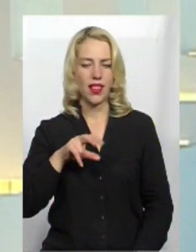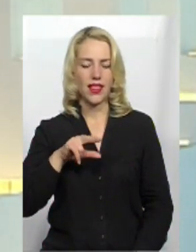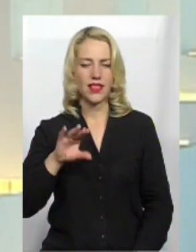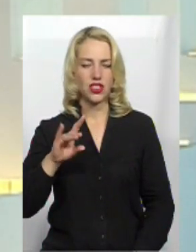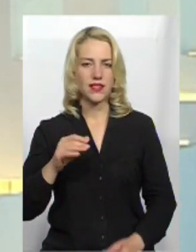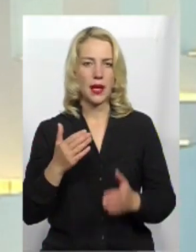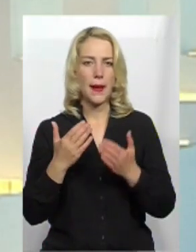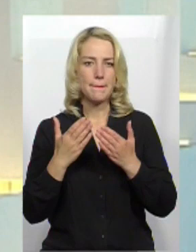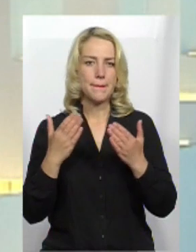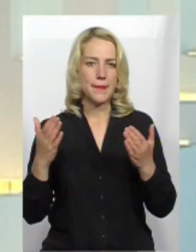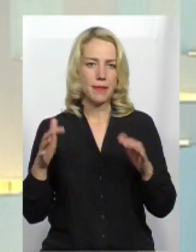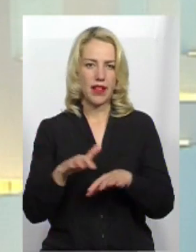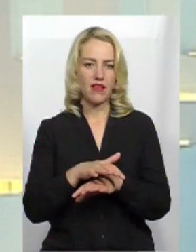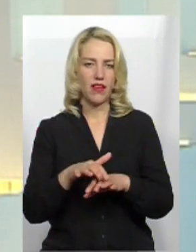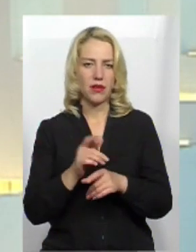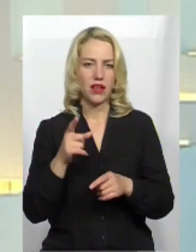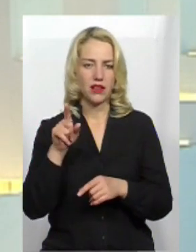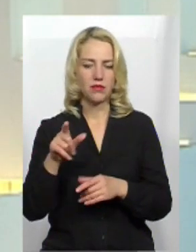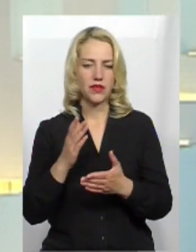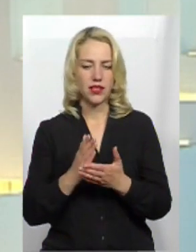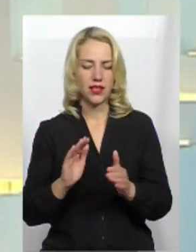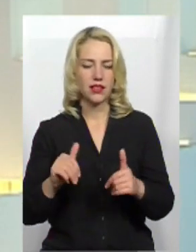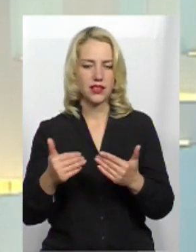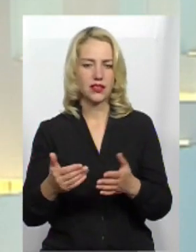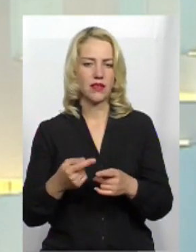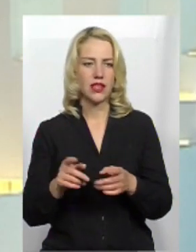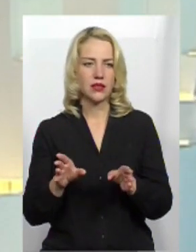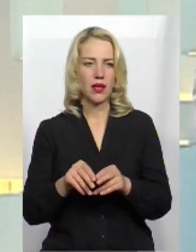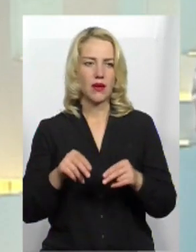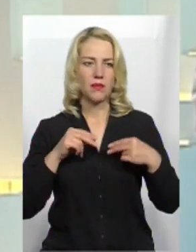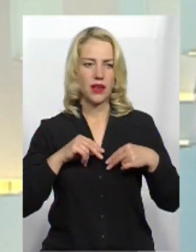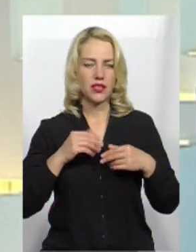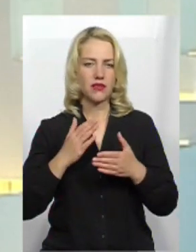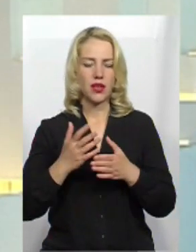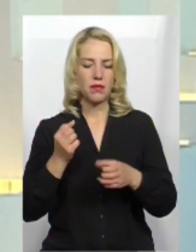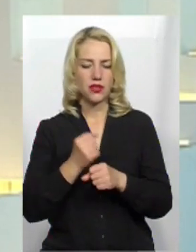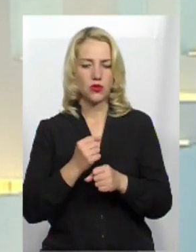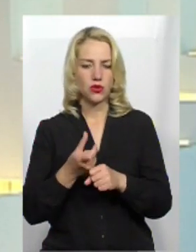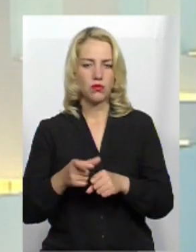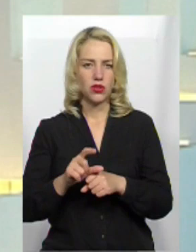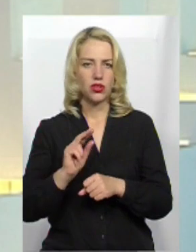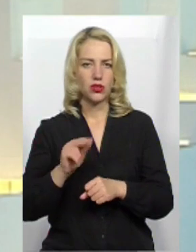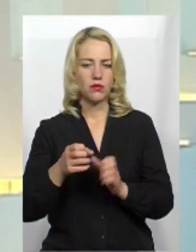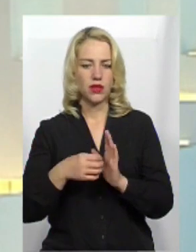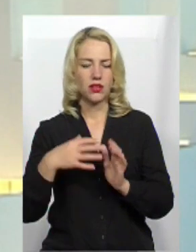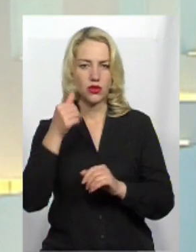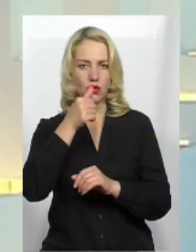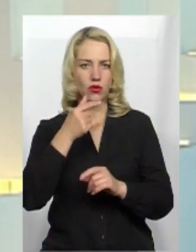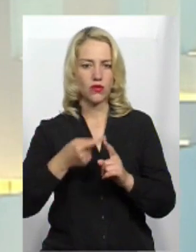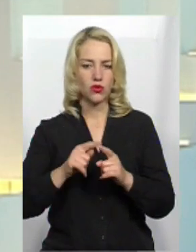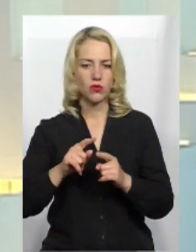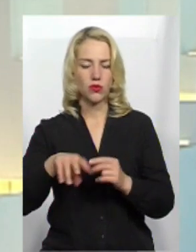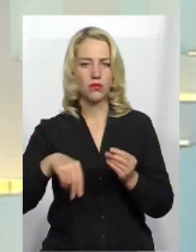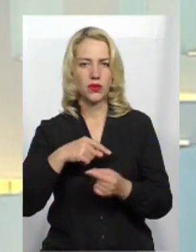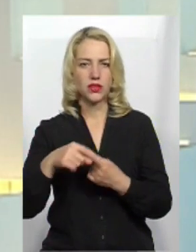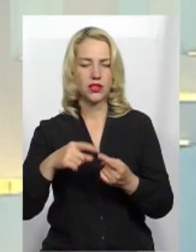Летичевській мебельній фабриці, де дійсно є ініціатори своїх справ, де вони працюють вже більше 15 років в цьому бізнесі. Вони